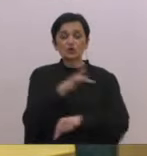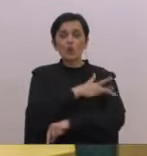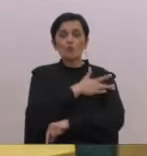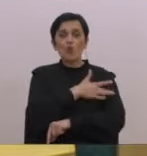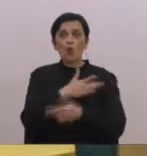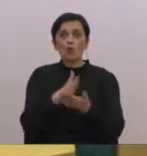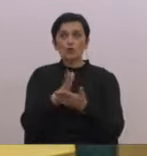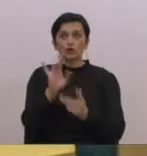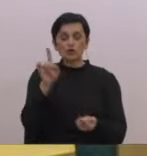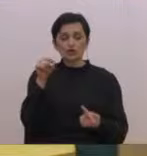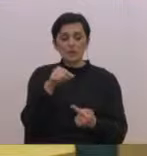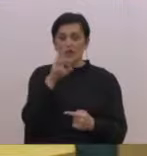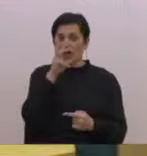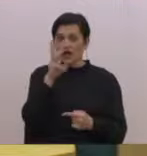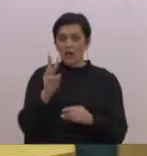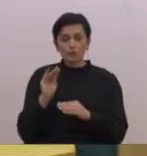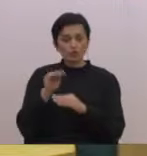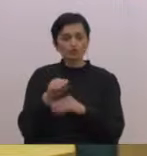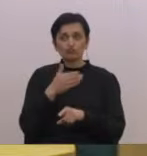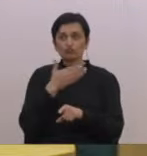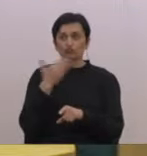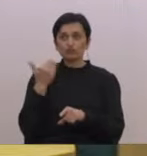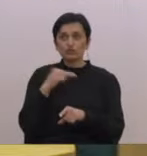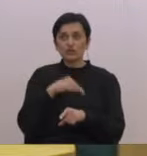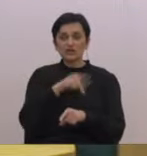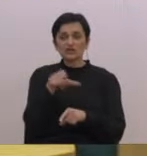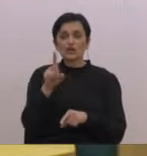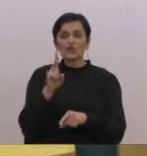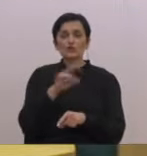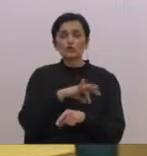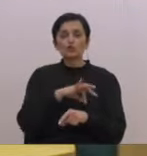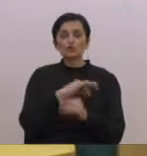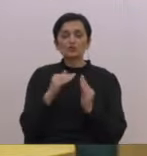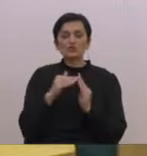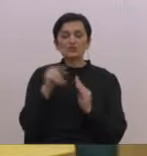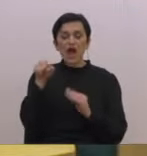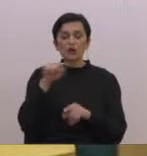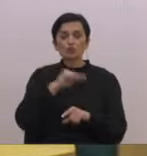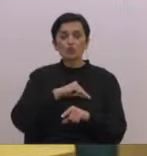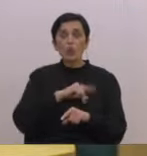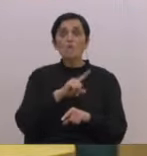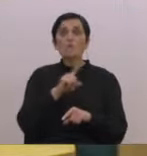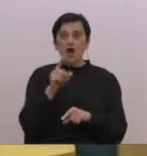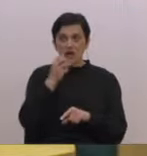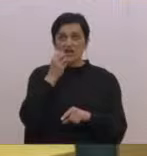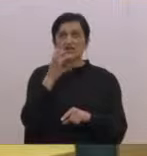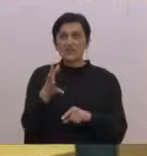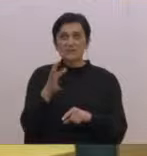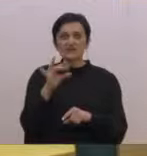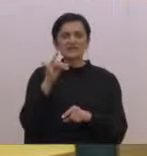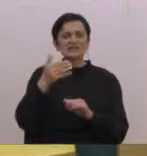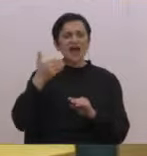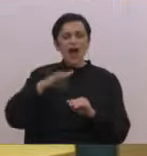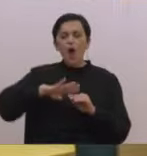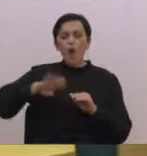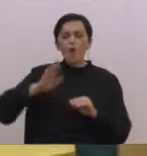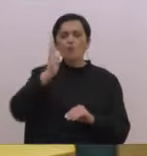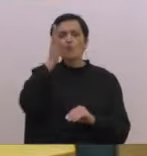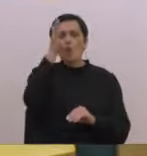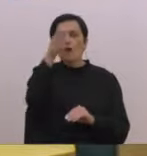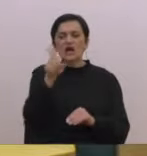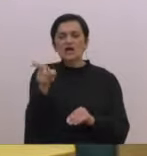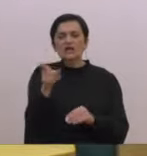მიმართულებით შესაბამისად ხელფასი არ გაზრდილა იმ თანამშრომლების, ვინც იუსტიციის სახლში მუშაობენ. Მაგრამ კი ბატონო, გავწიოთ წარსული გო მომავალში რასაპირებთ?